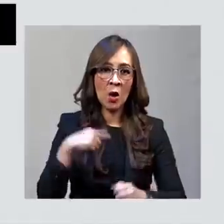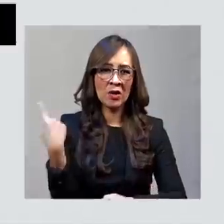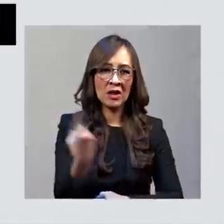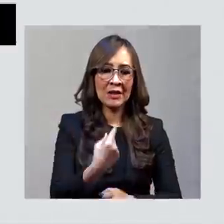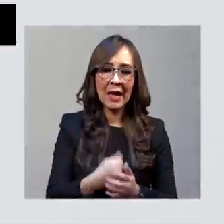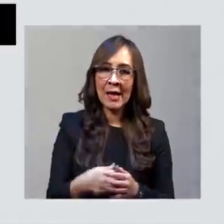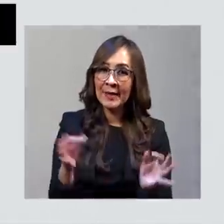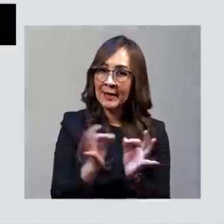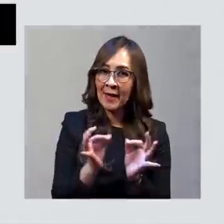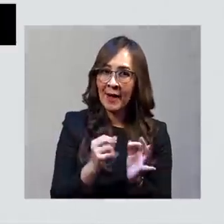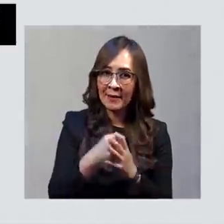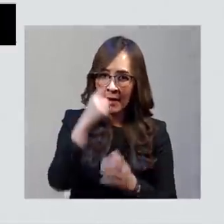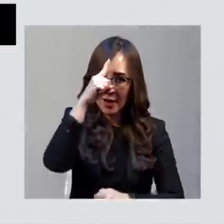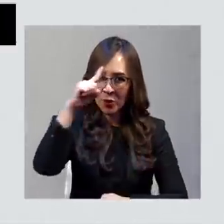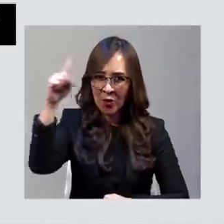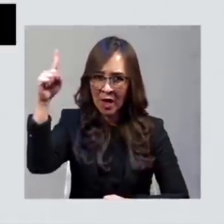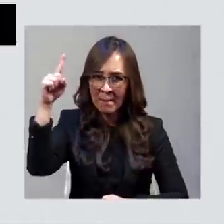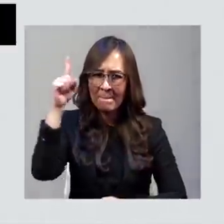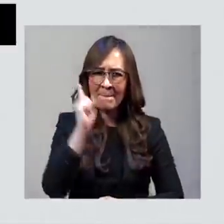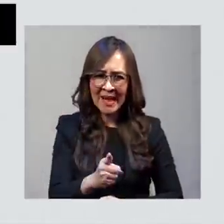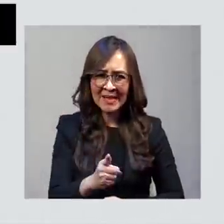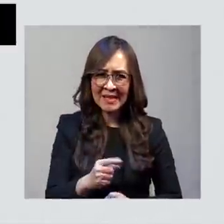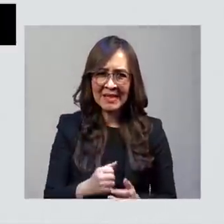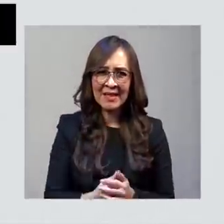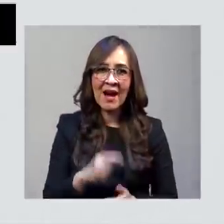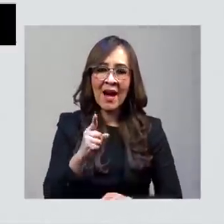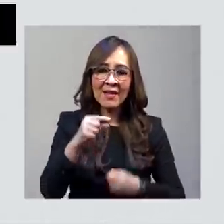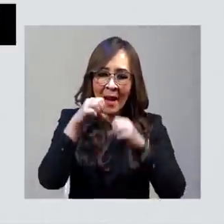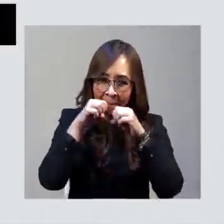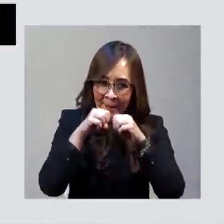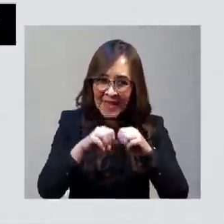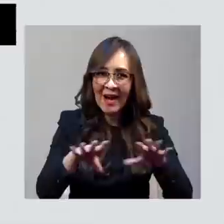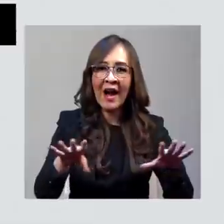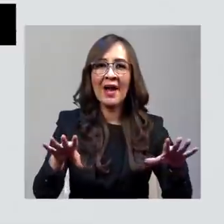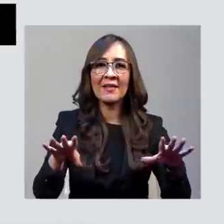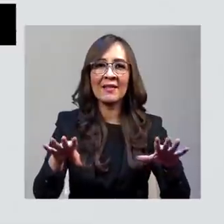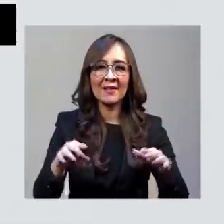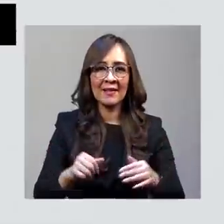ada mujizatnya ya? Siapa Esther? Orang biasa.